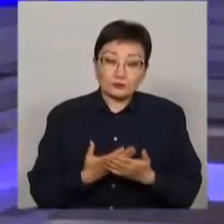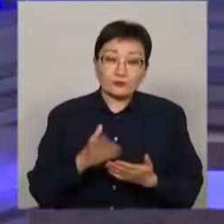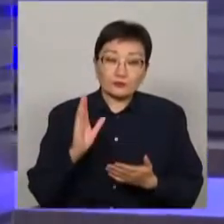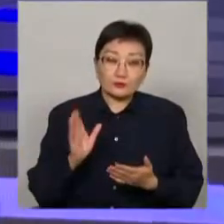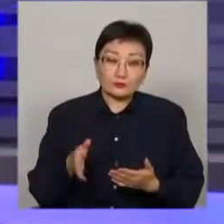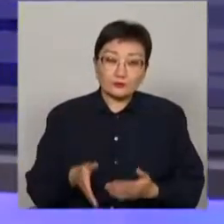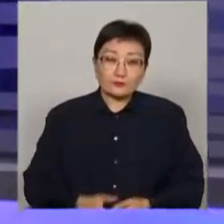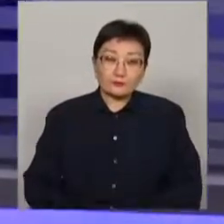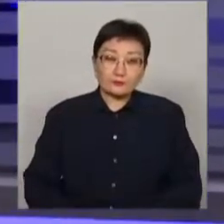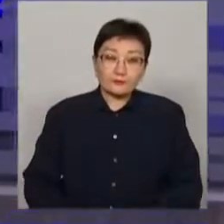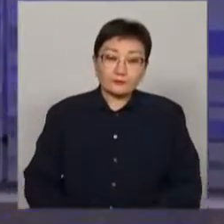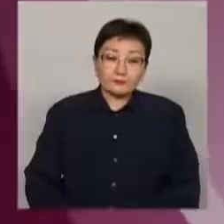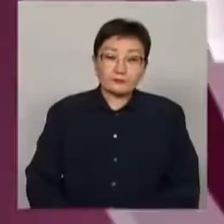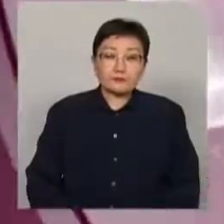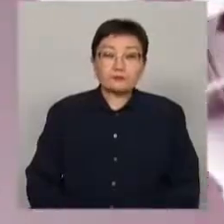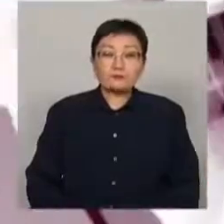Bugün köretinderiñiz.